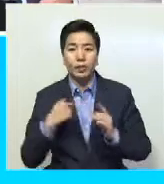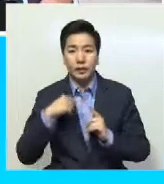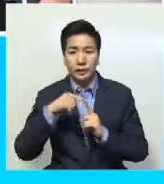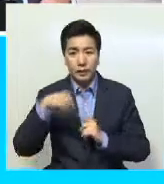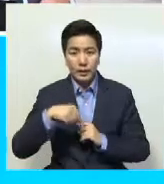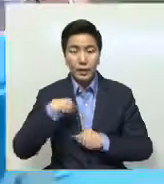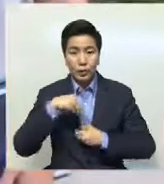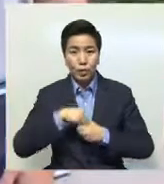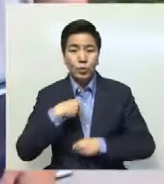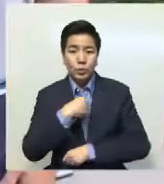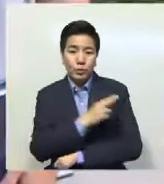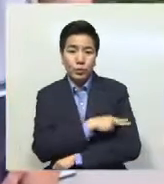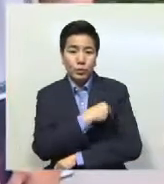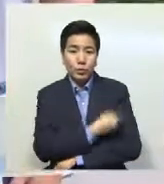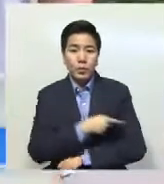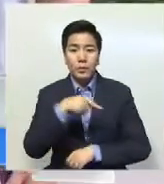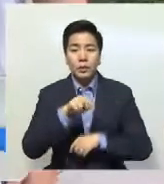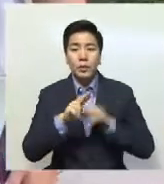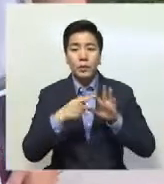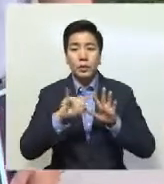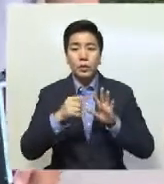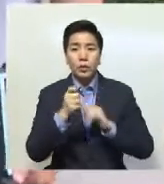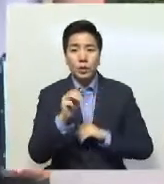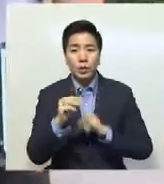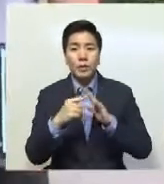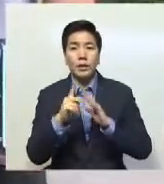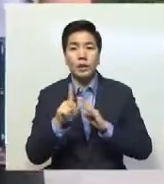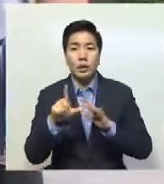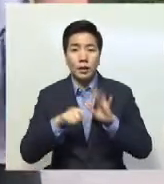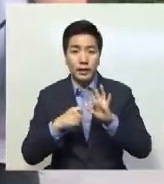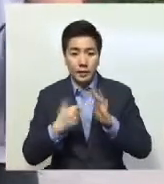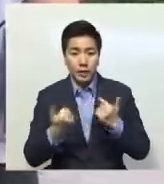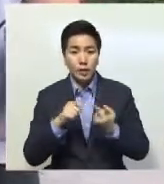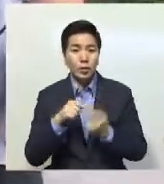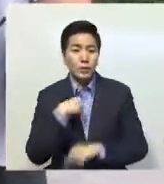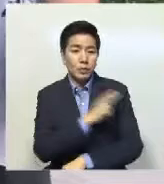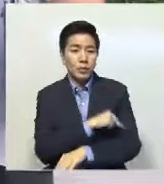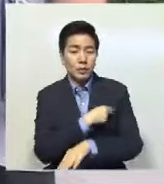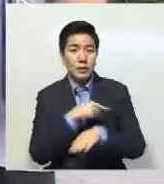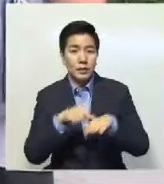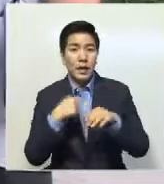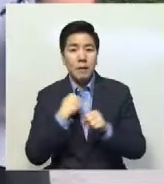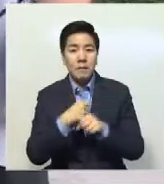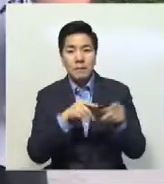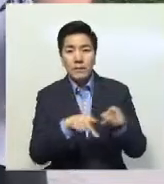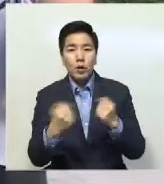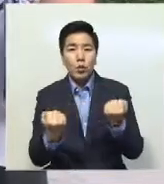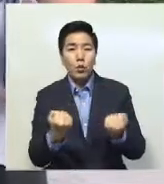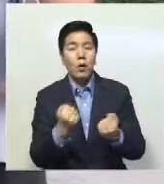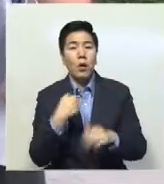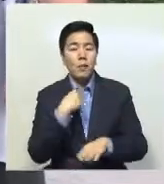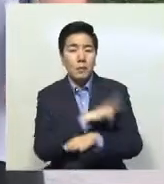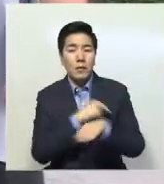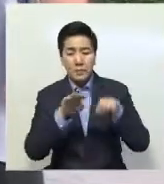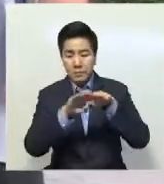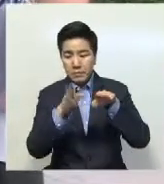ในขณะนี้นะครับผมอยู่ที่โรงพยาบาลพระจอมเกล้าเพชรบุรีครับซึ่งในช่วงเช้าที่ผ่านมานะครับทางโรงพยาบาลได้มีการจัดพิธีรับมอบรถพยาบาลชนิดก